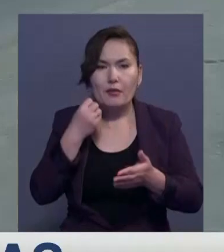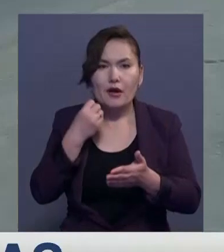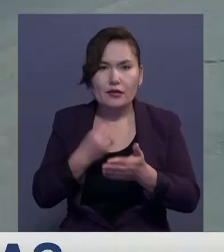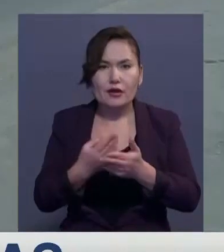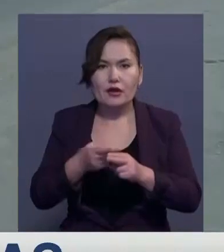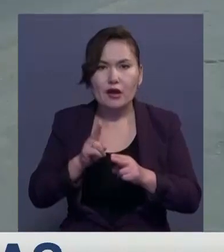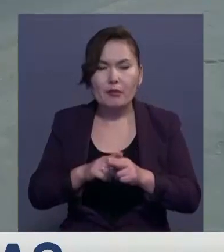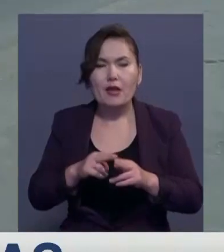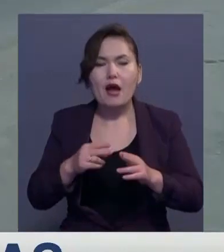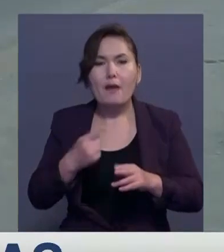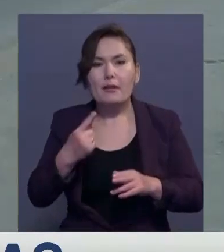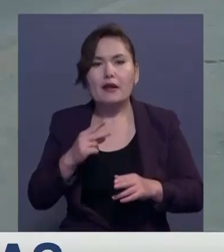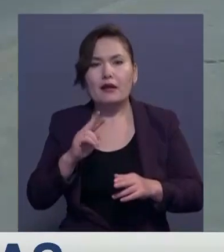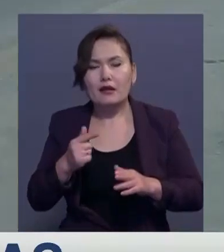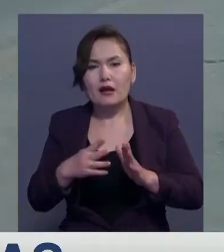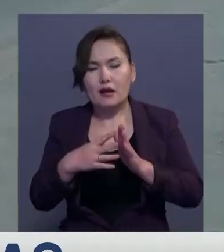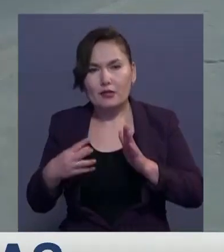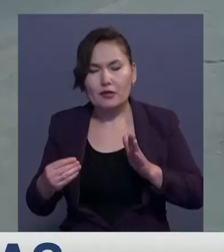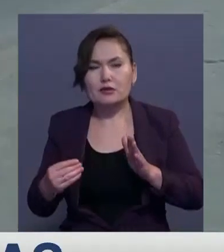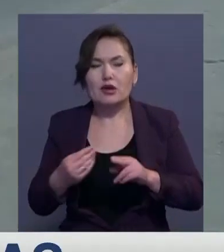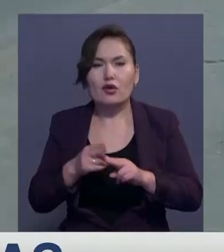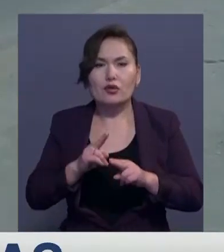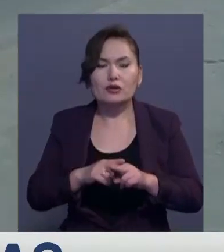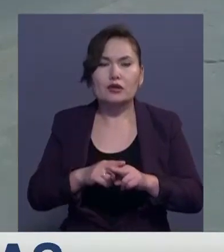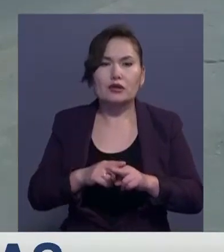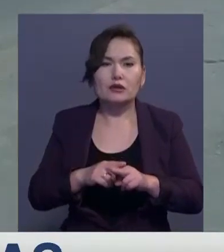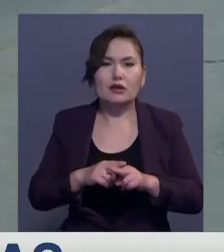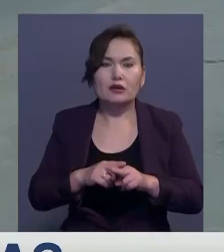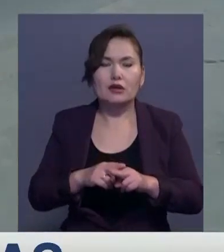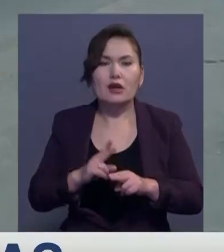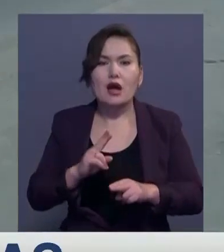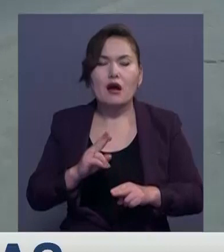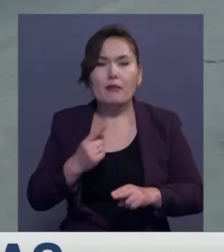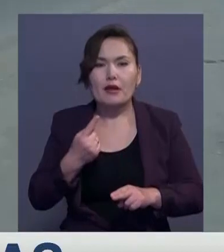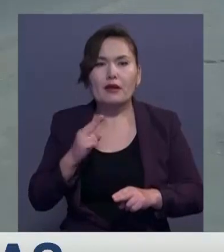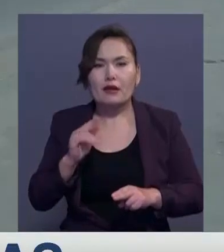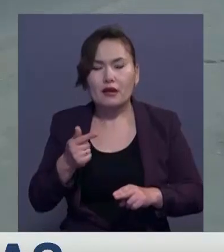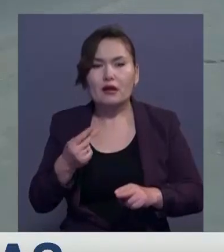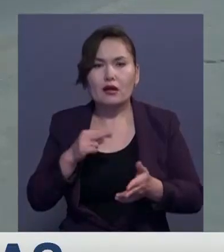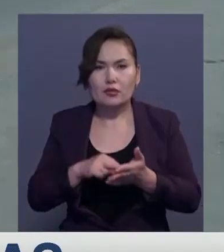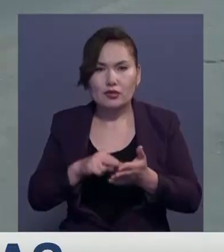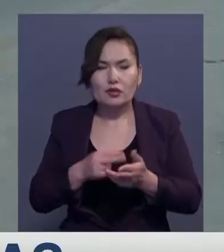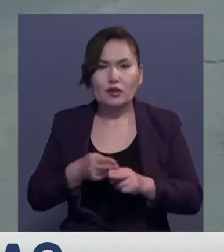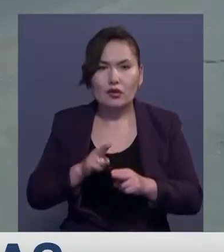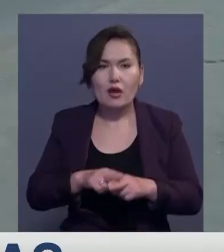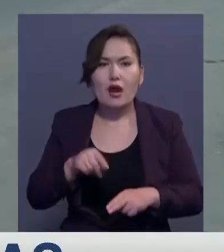виноград өзіңіз білесіз қанша. Бір түк люцерне қанша, былтыр қанша оған, биыл қанша.